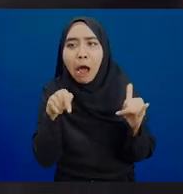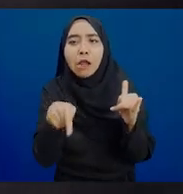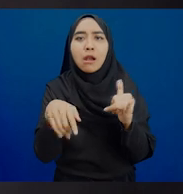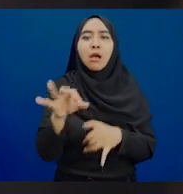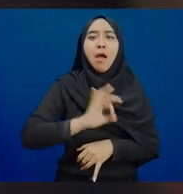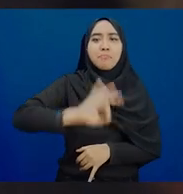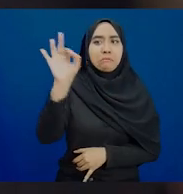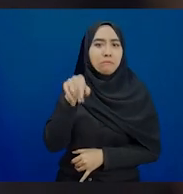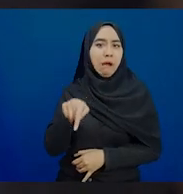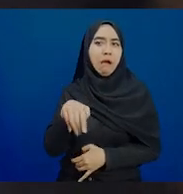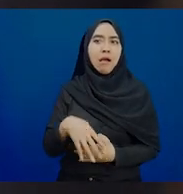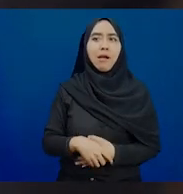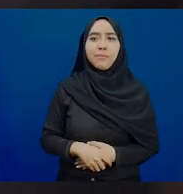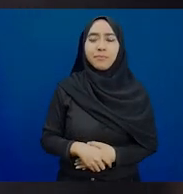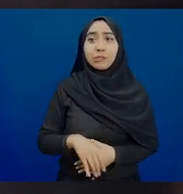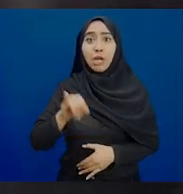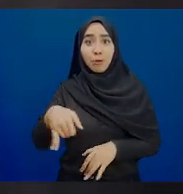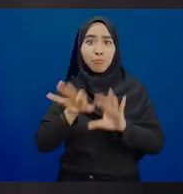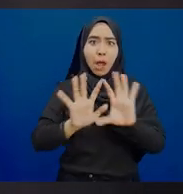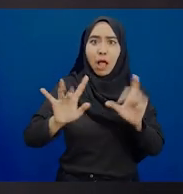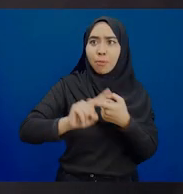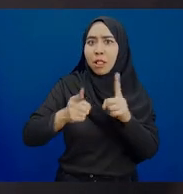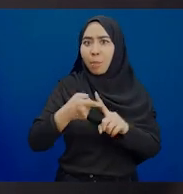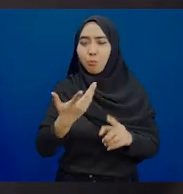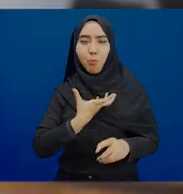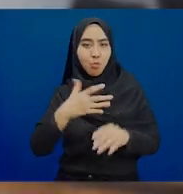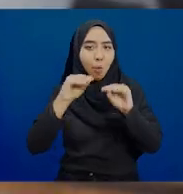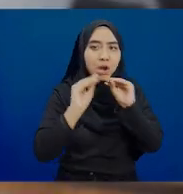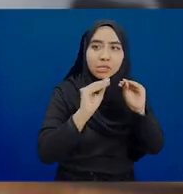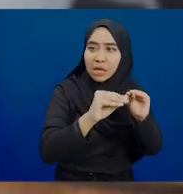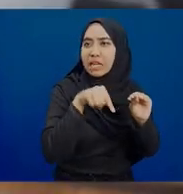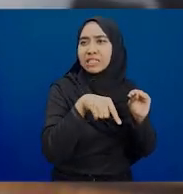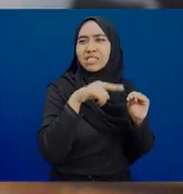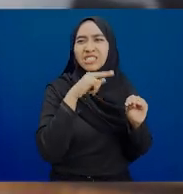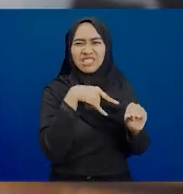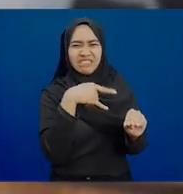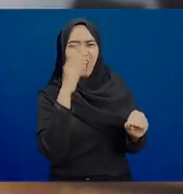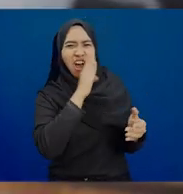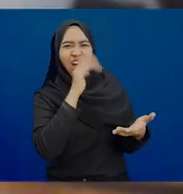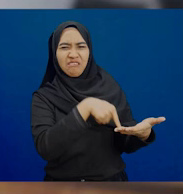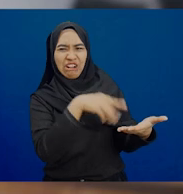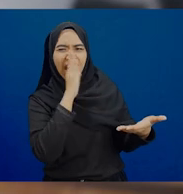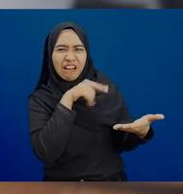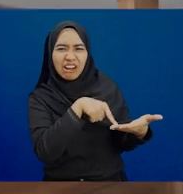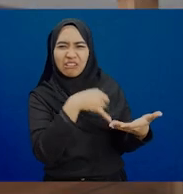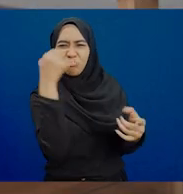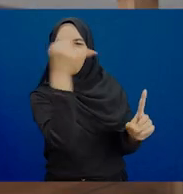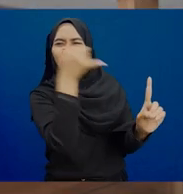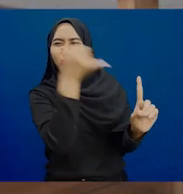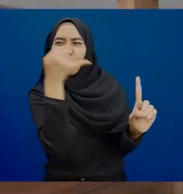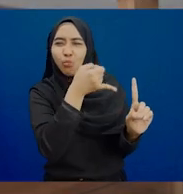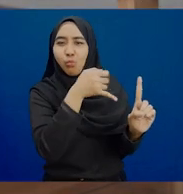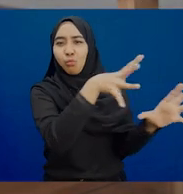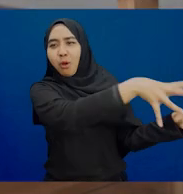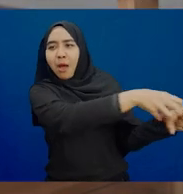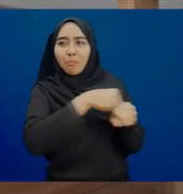dimarahi. Kemudian ya banyak teman-teman yang menjelaskan. Tapi teman usil juga banyak. Ada yang mengejek, ada yang